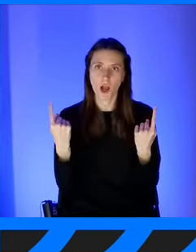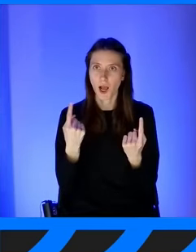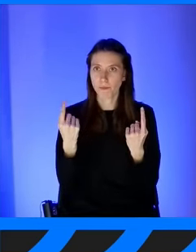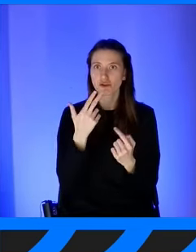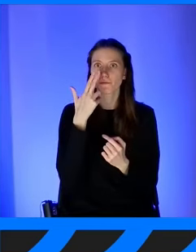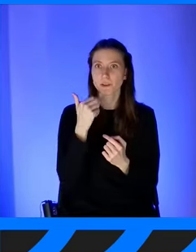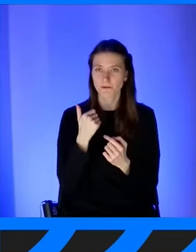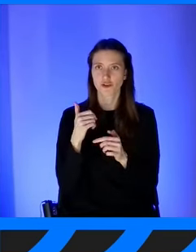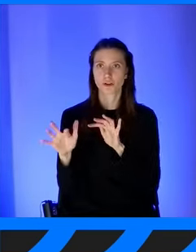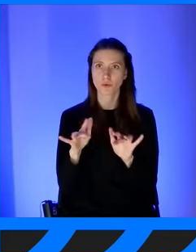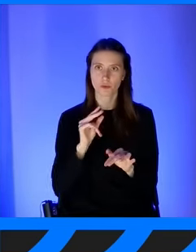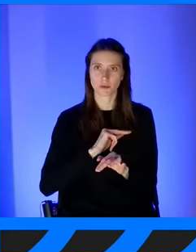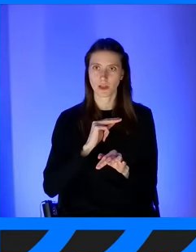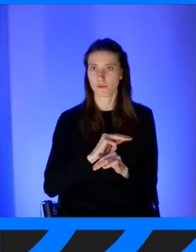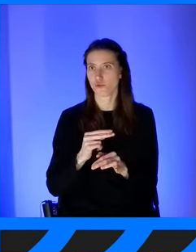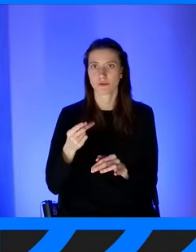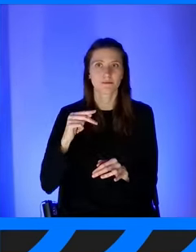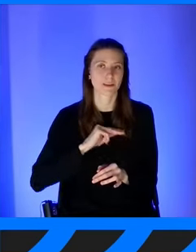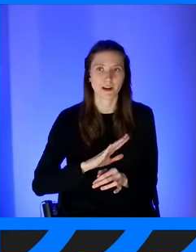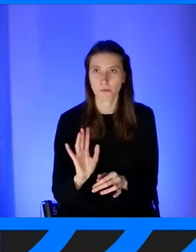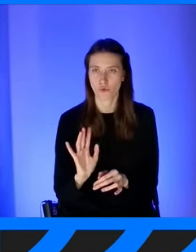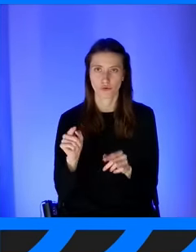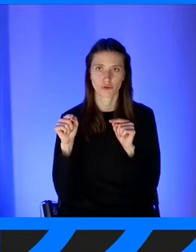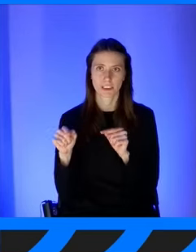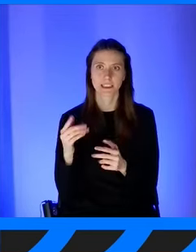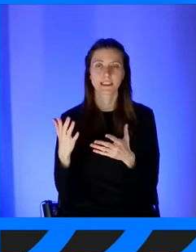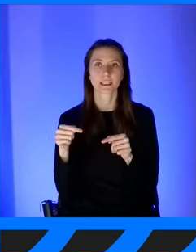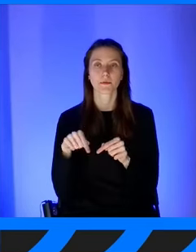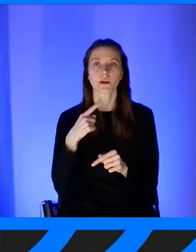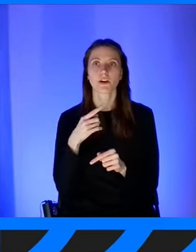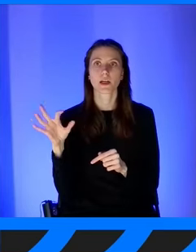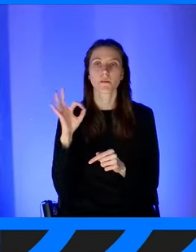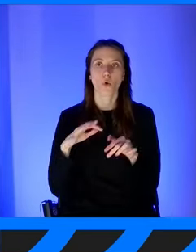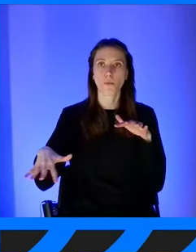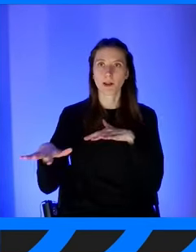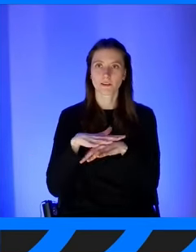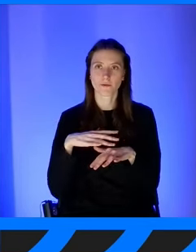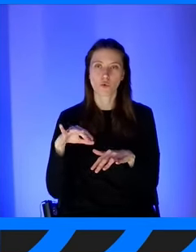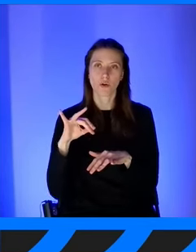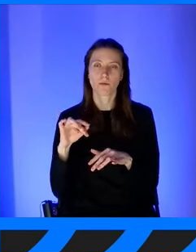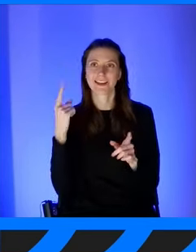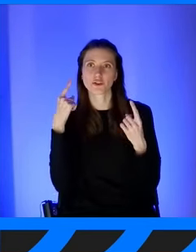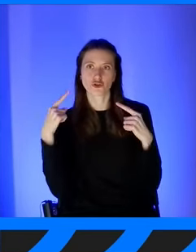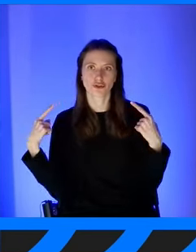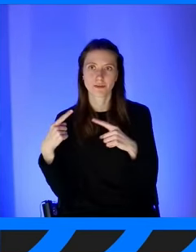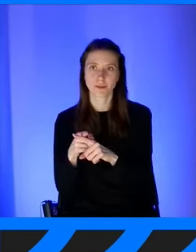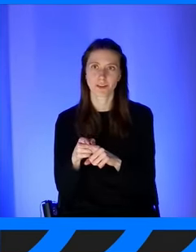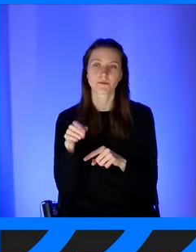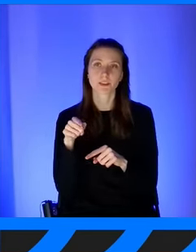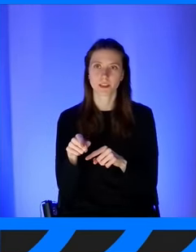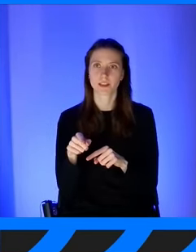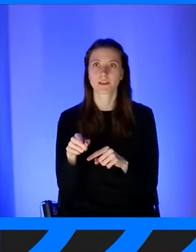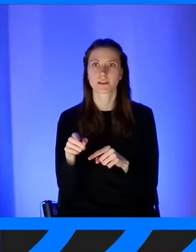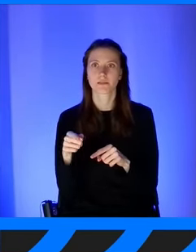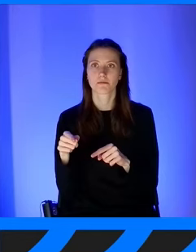накладывает свою особенность Ну потому что здесь мы говорим о платформе Ирин как о таком инфраструктурной продукте который как раз